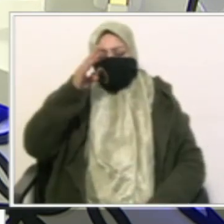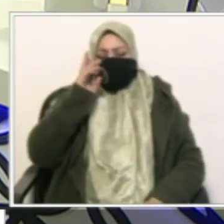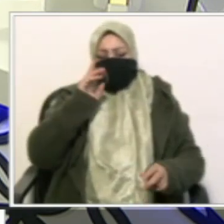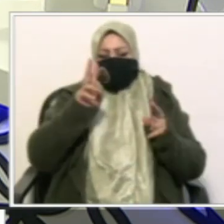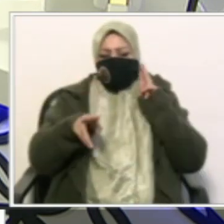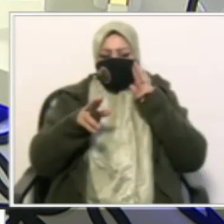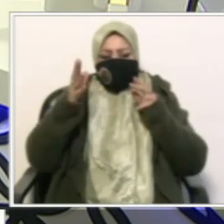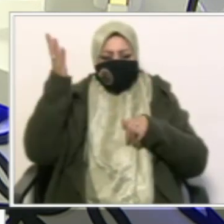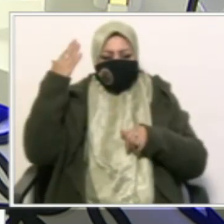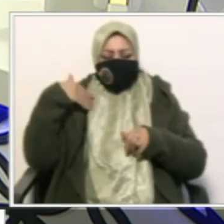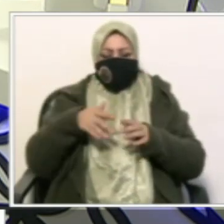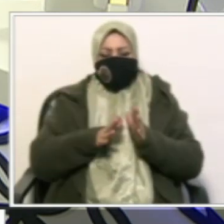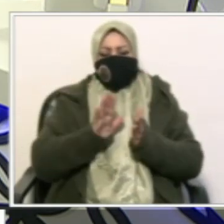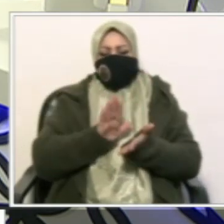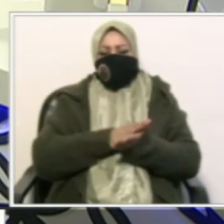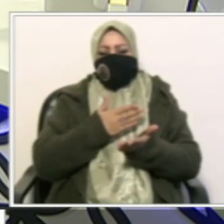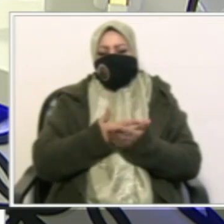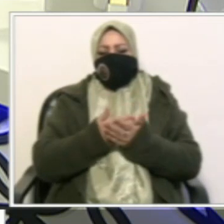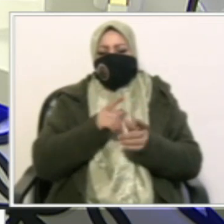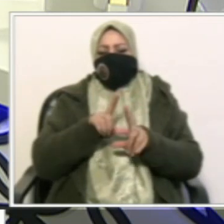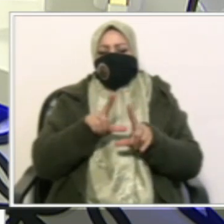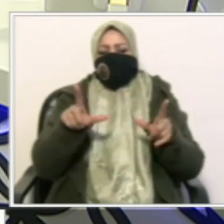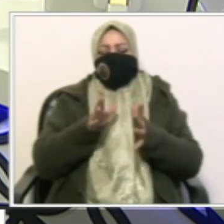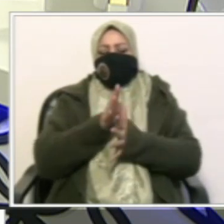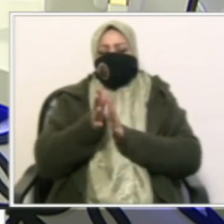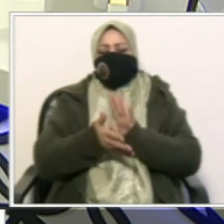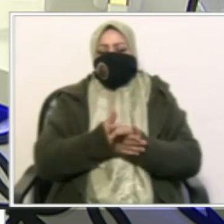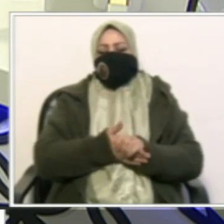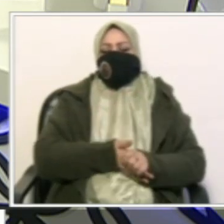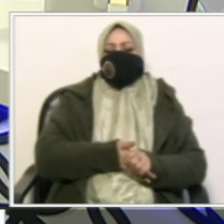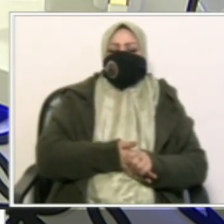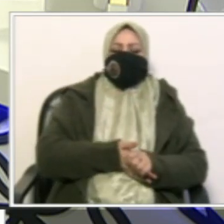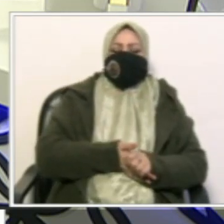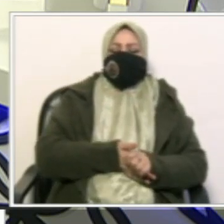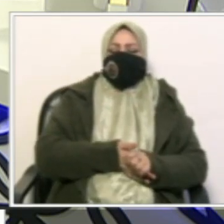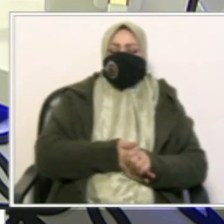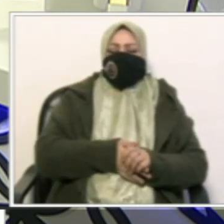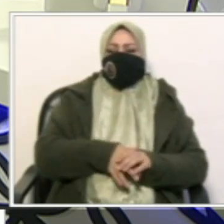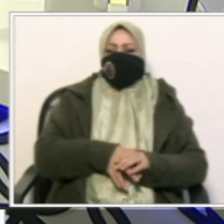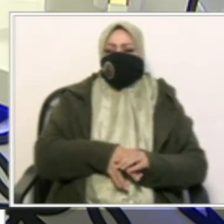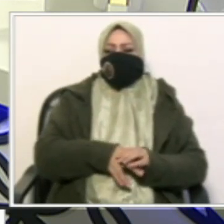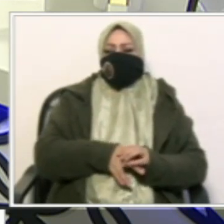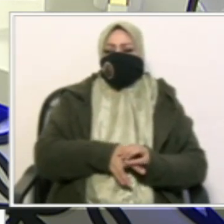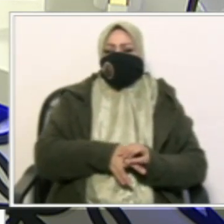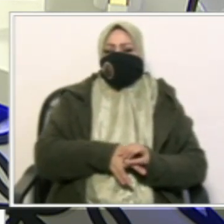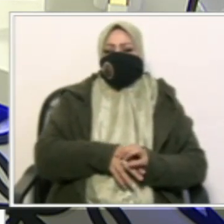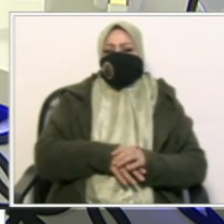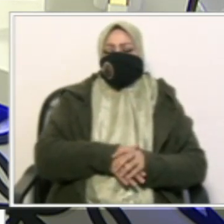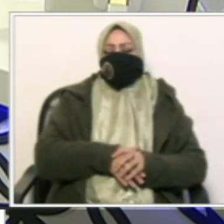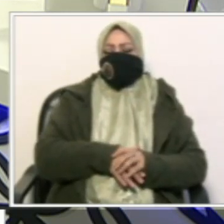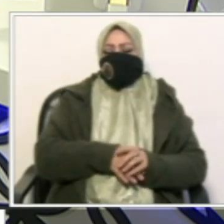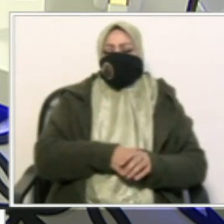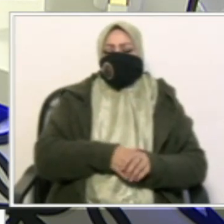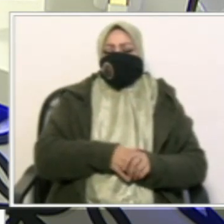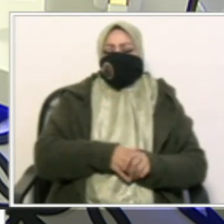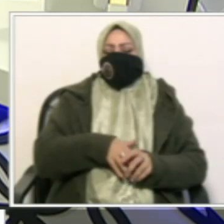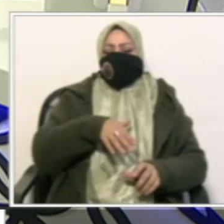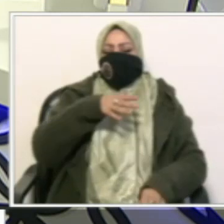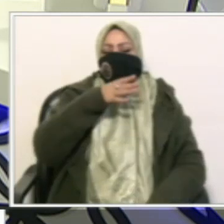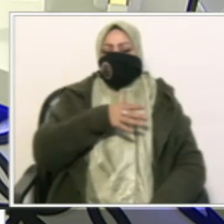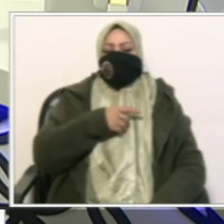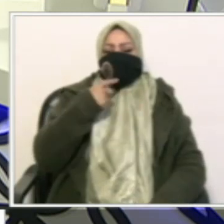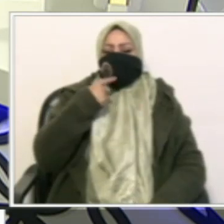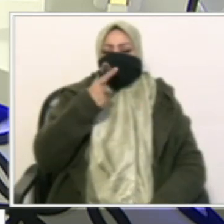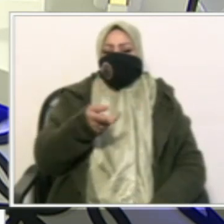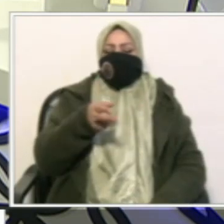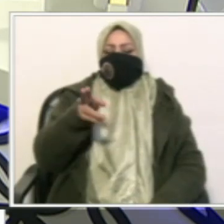الستار هذا ما في القناه. يا شيخ عندي عندي عندي موضوعين قبل ان نسرد سؤالي